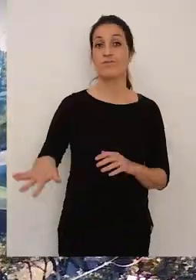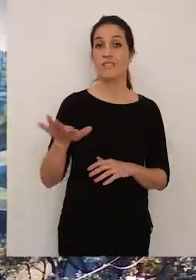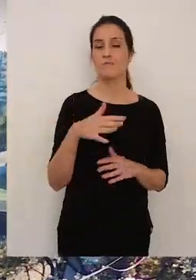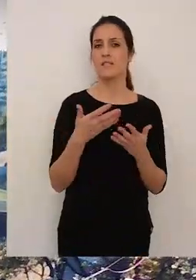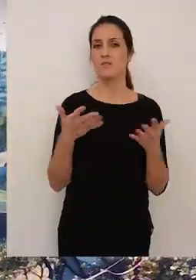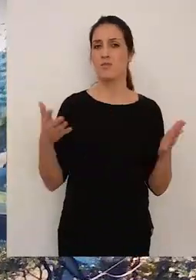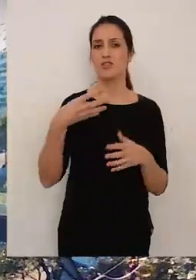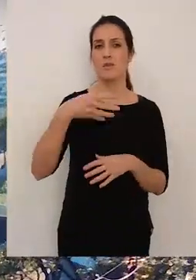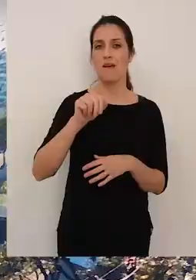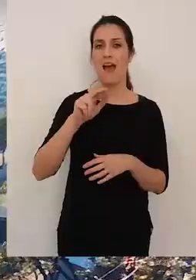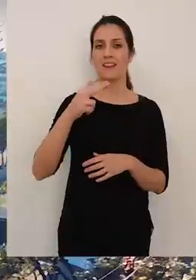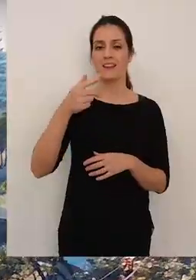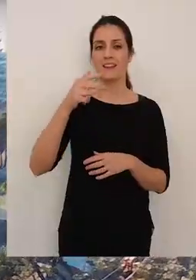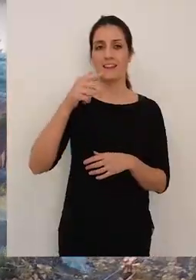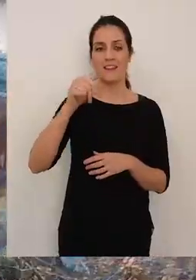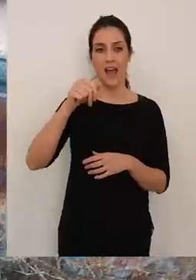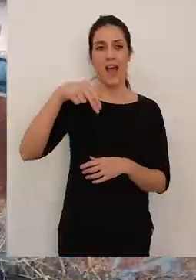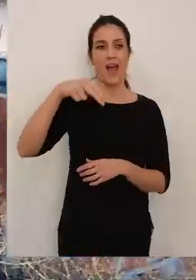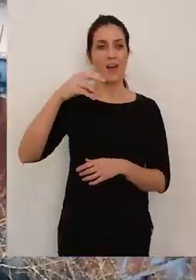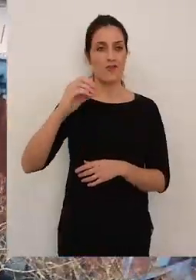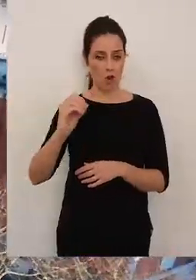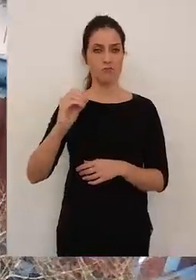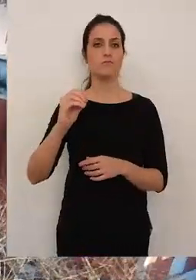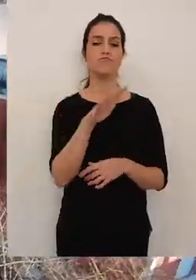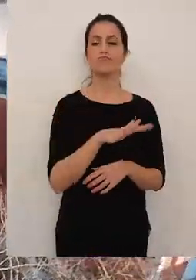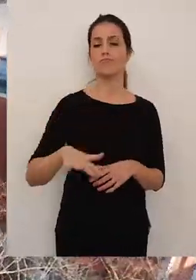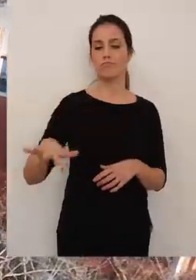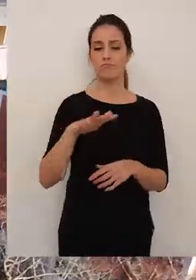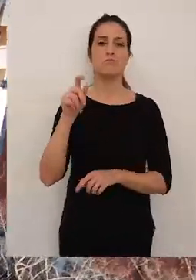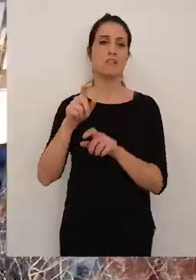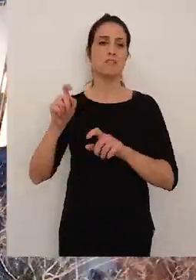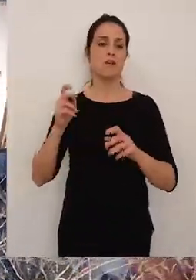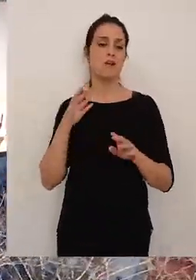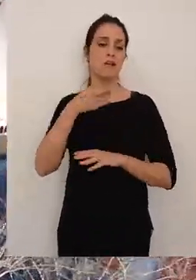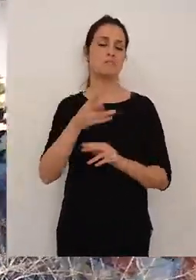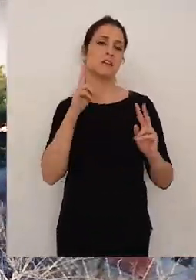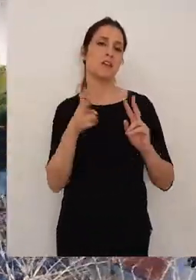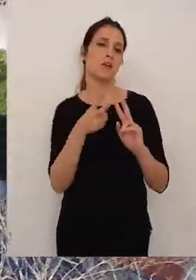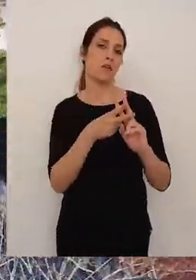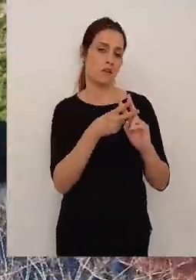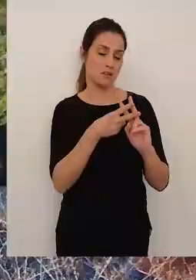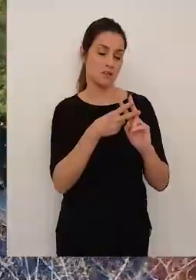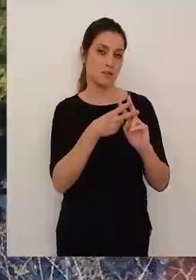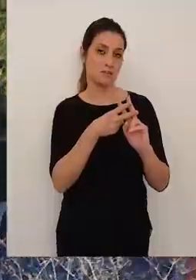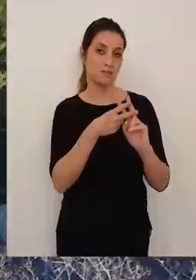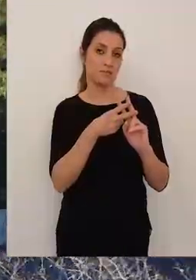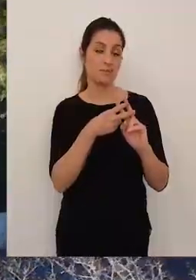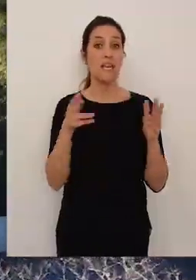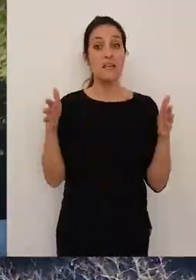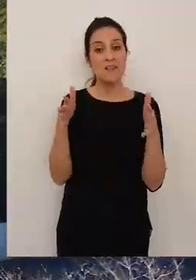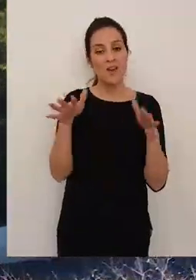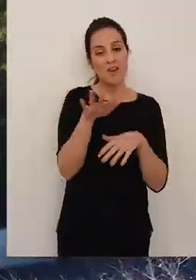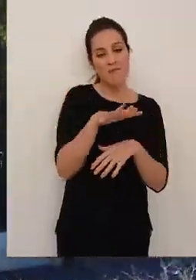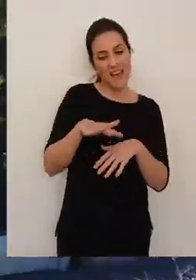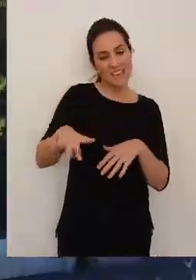Spazi pubblici di Martano sono un luogo di incontro e di aggregazione sociale della cittadinanza. Piccoli paesaggi urbani